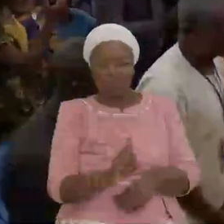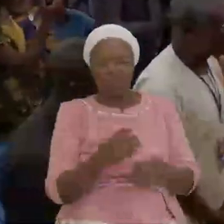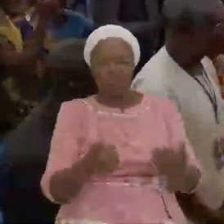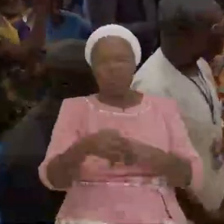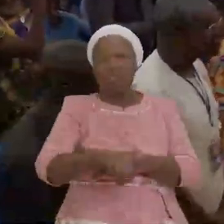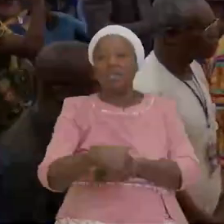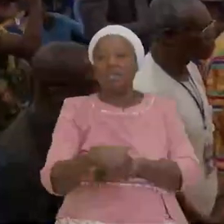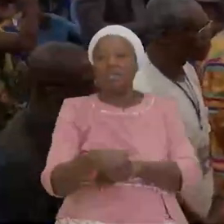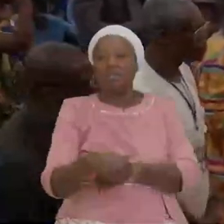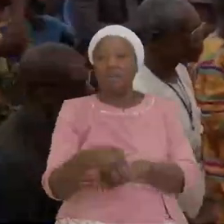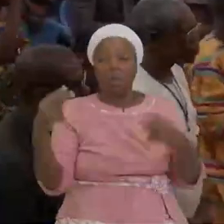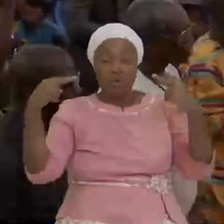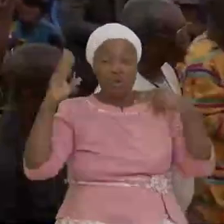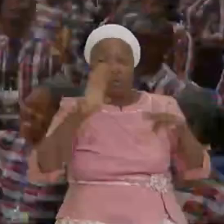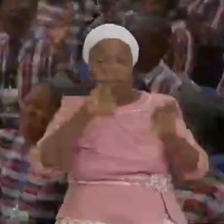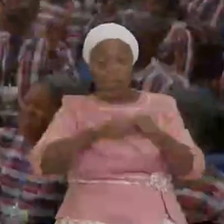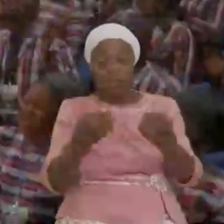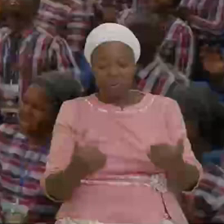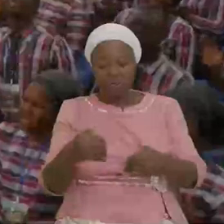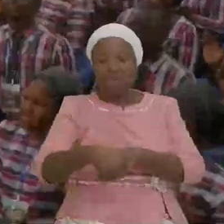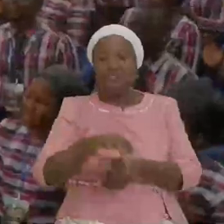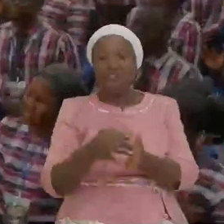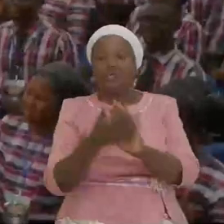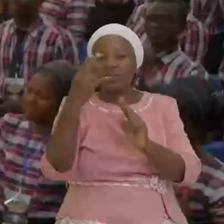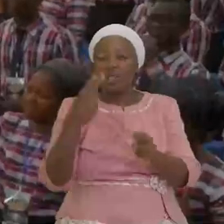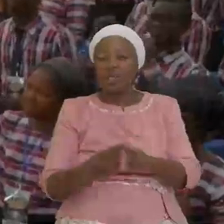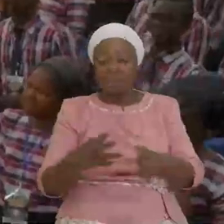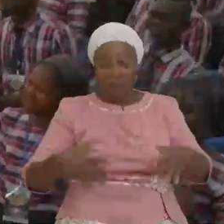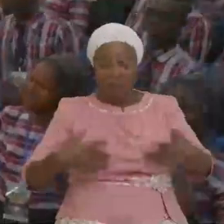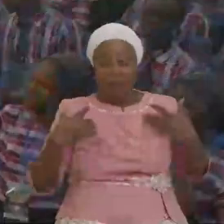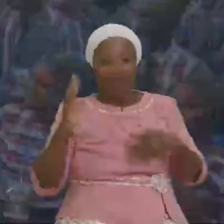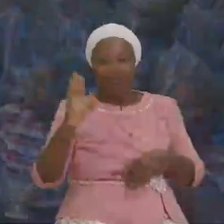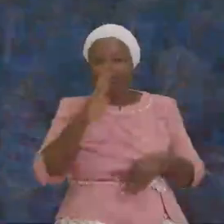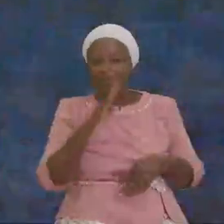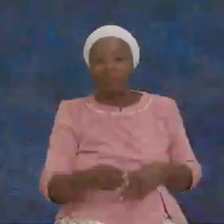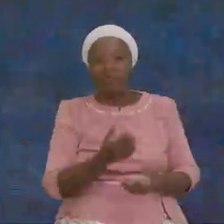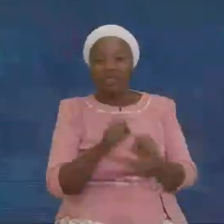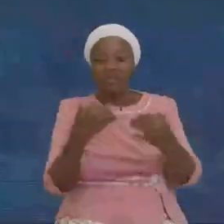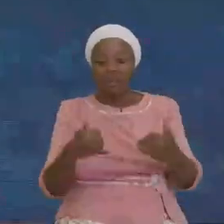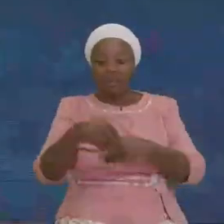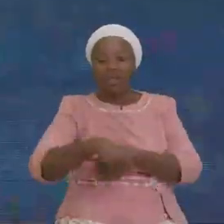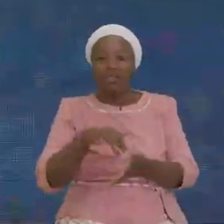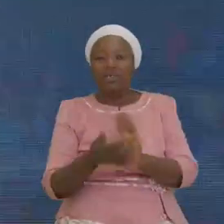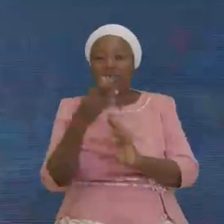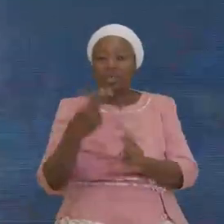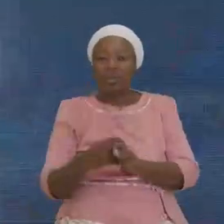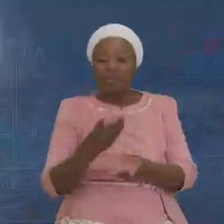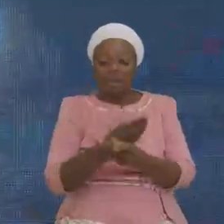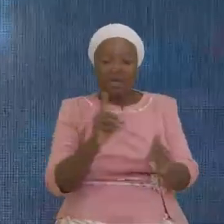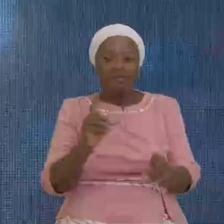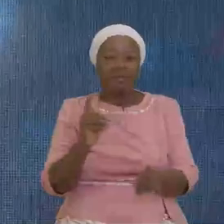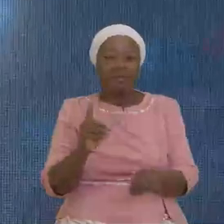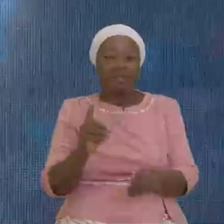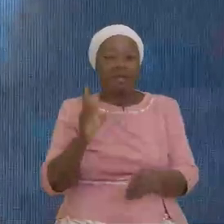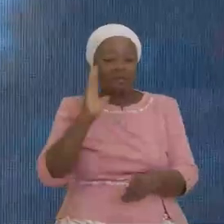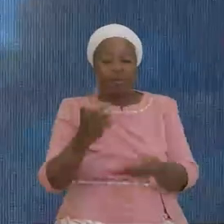payée. Le Seigneur bénira tout le monde ce soir. Les jougs seront brisés ce soir. Les